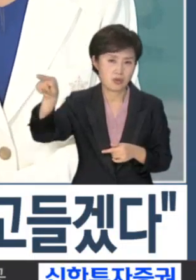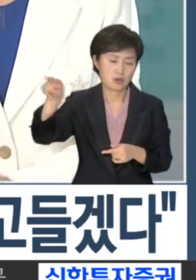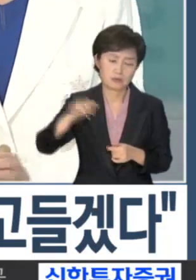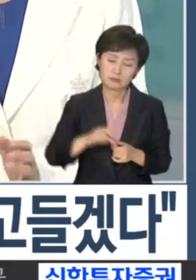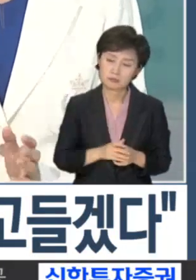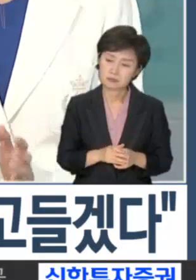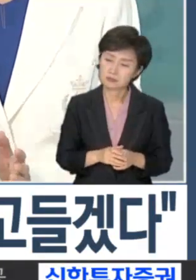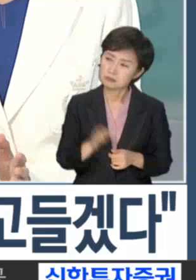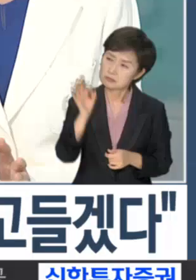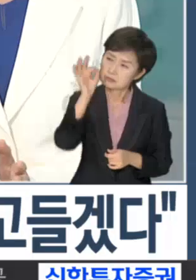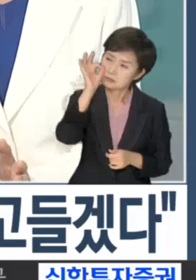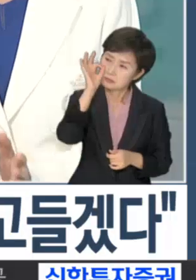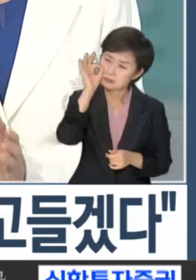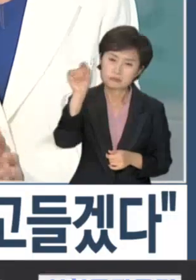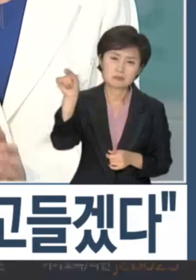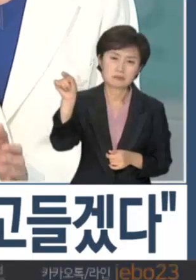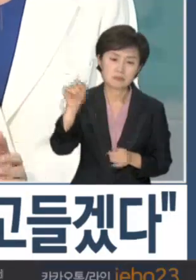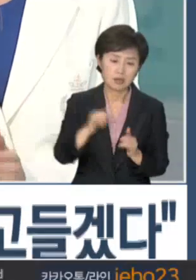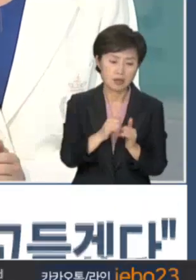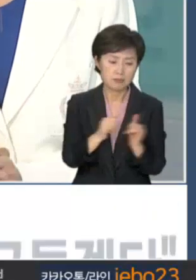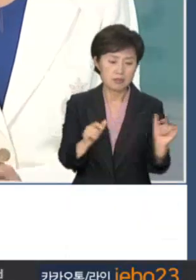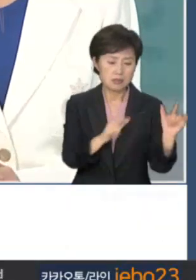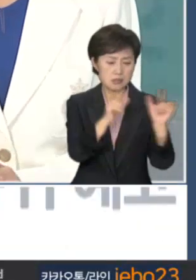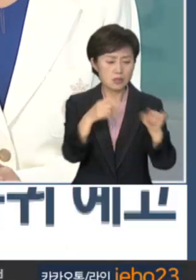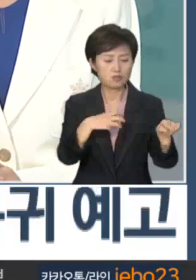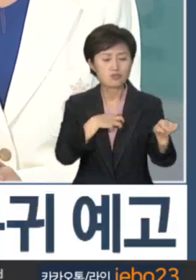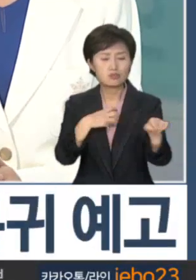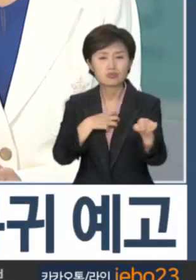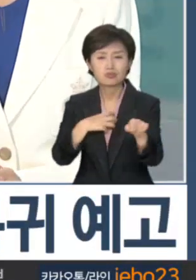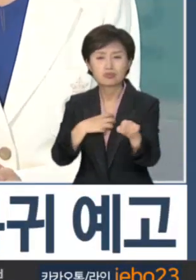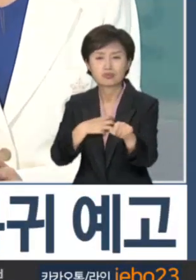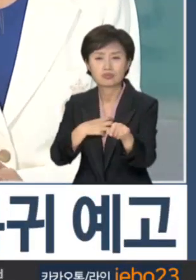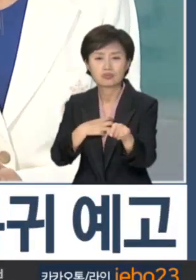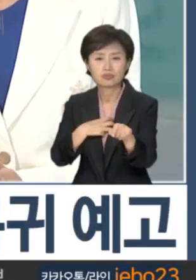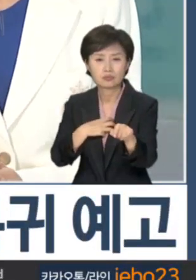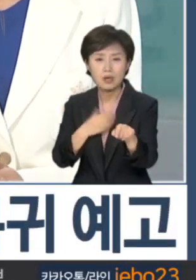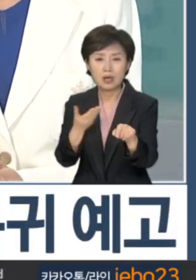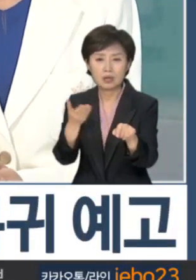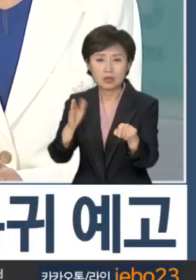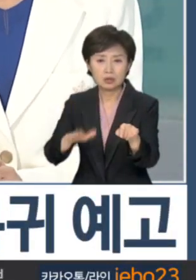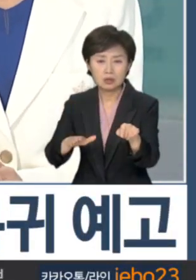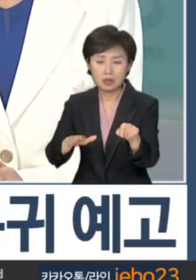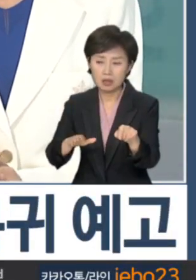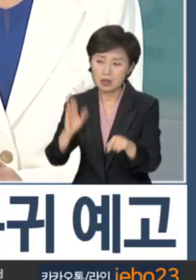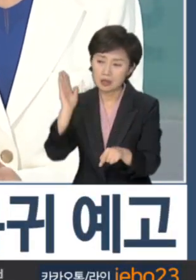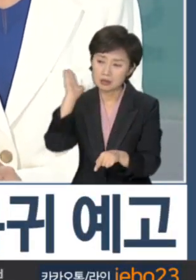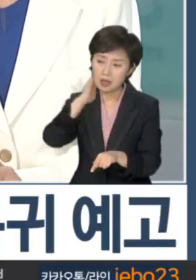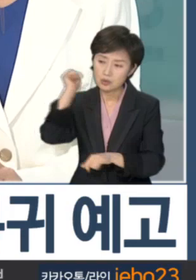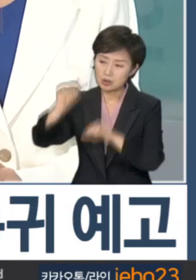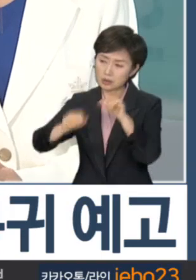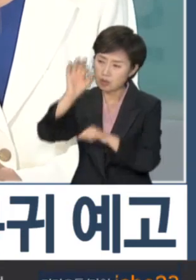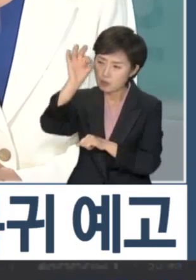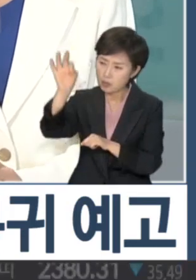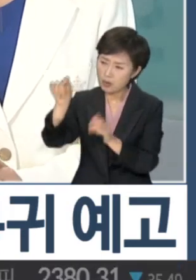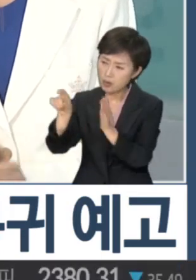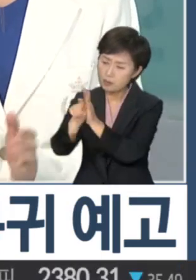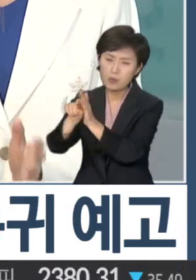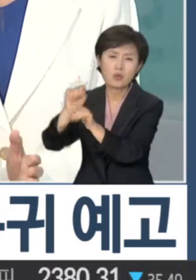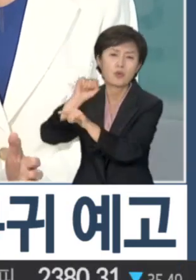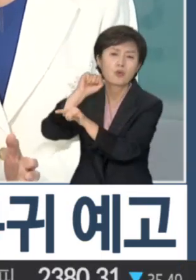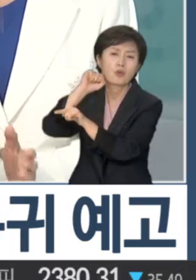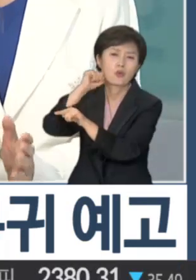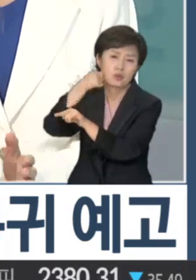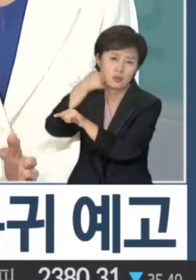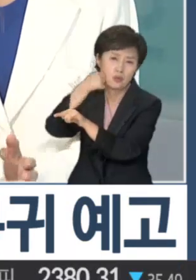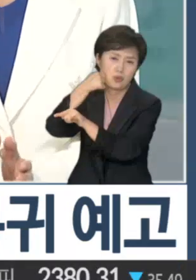보면서 정말 뭐 민생도 위기인데 저는 지도자의 신뢰의 위기다 이런 생각이 듭니다.